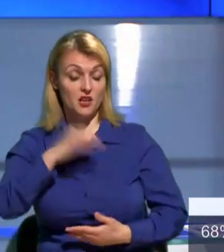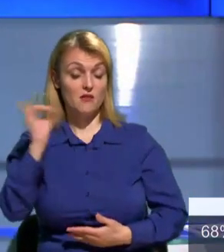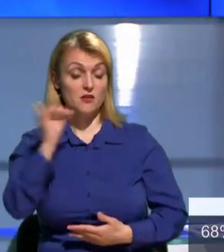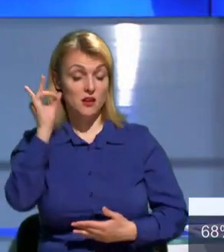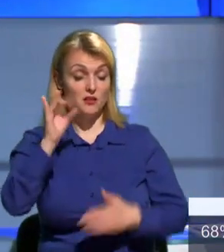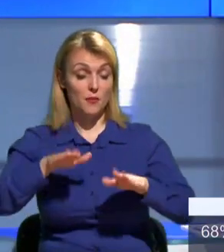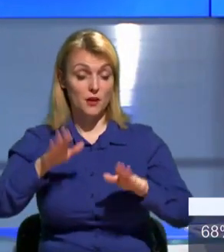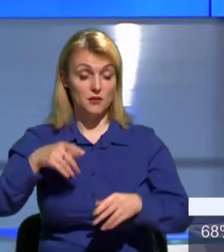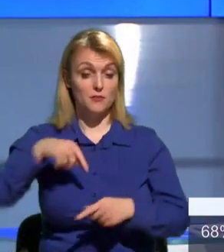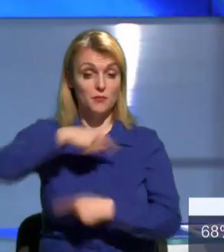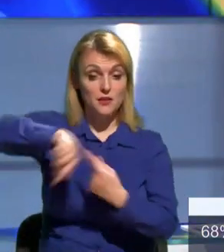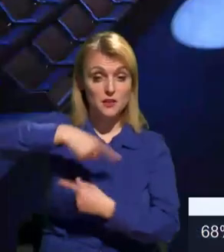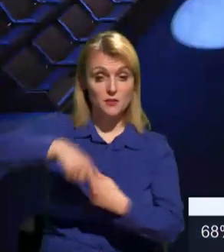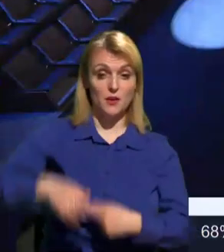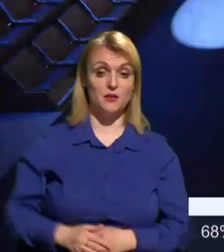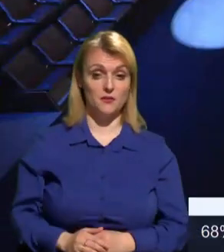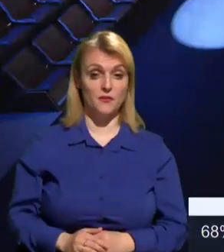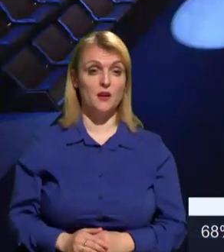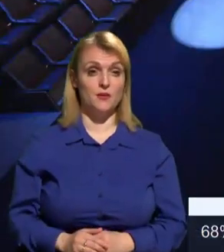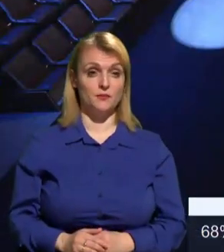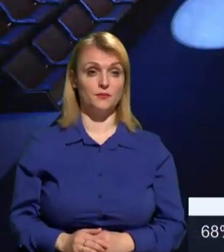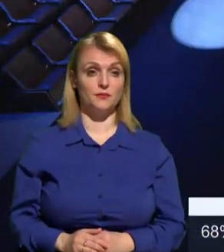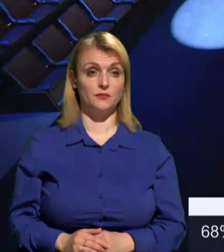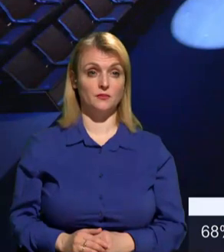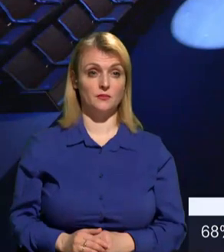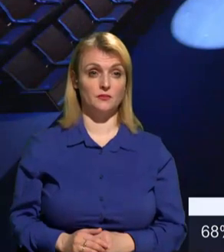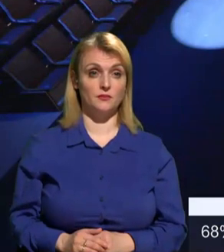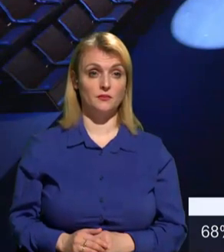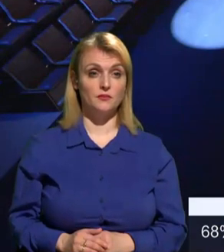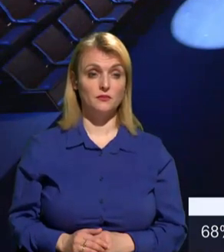o să înțelegem, o să găsim în comun.